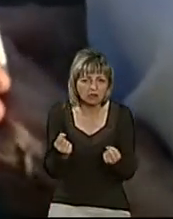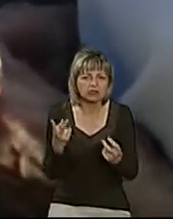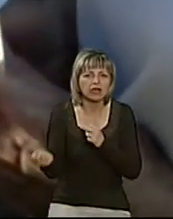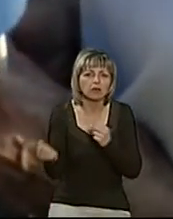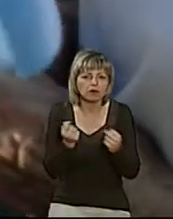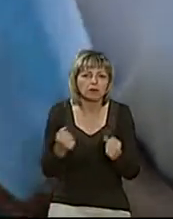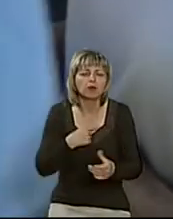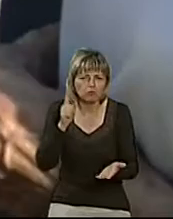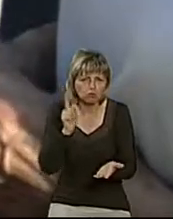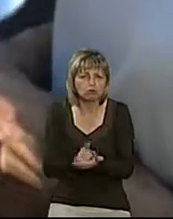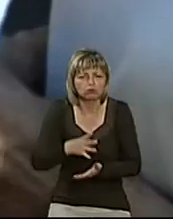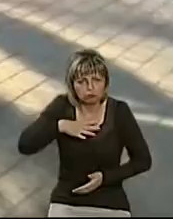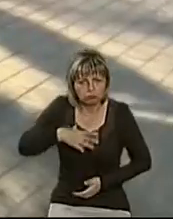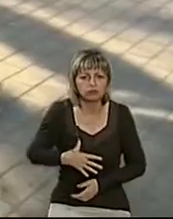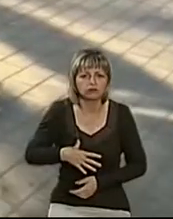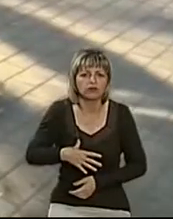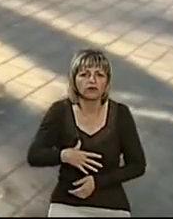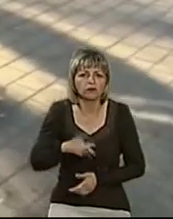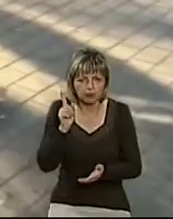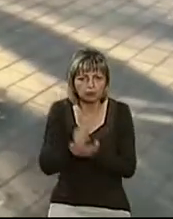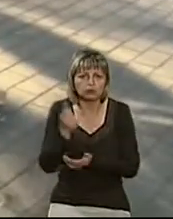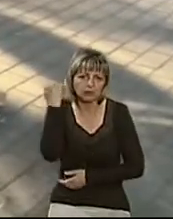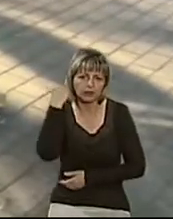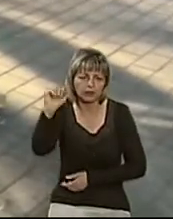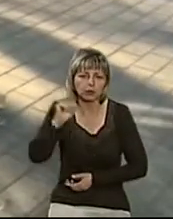мусимо витерпіти, і мусимо перемогти.